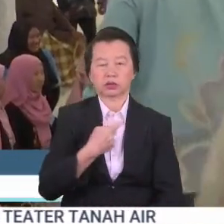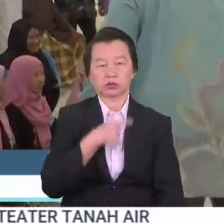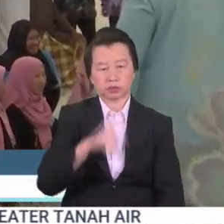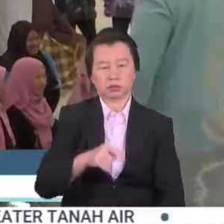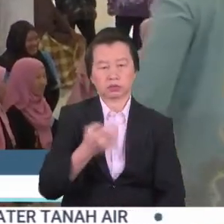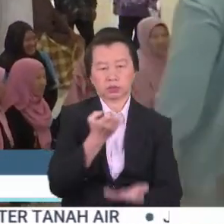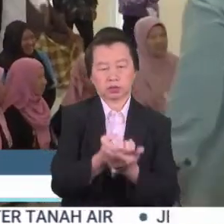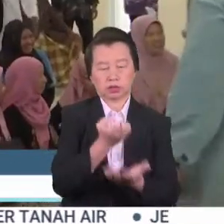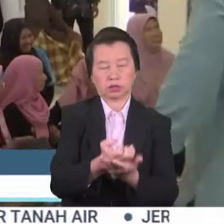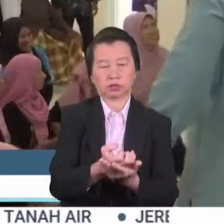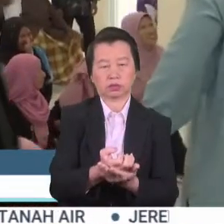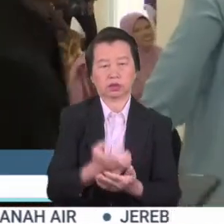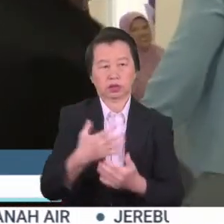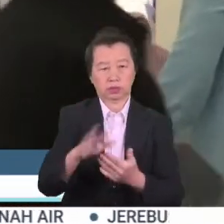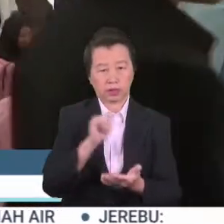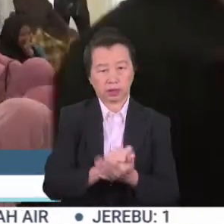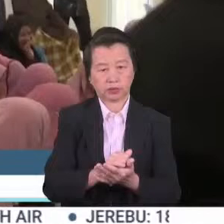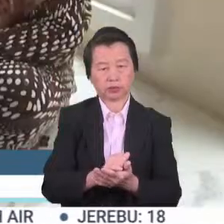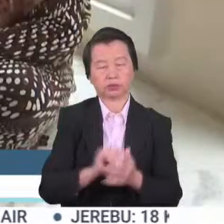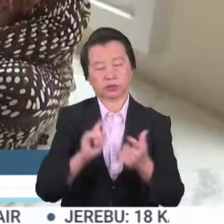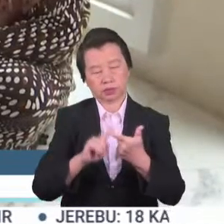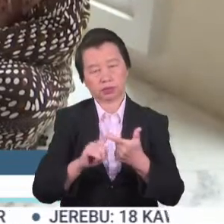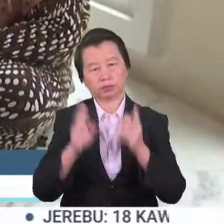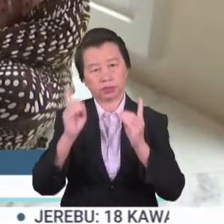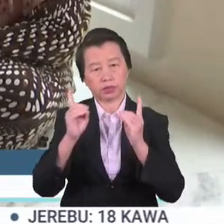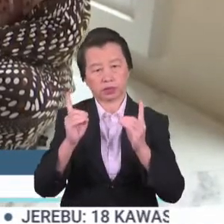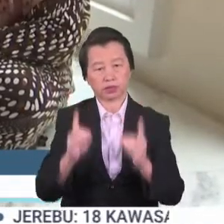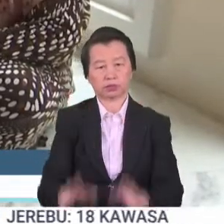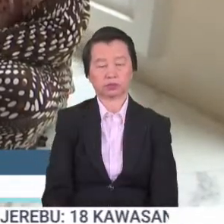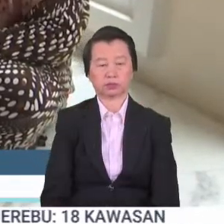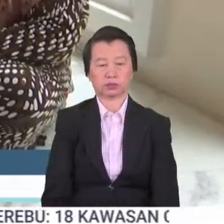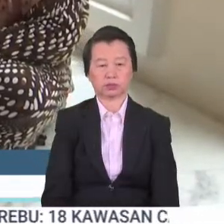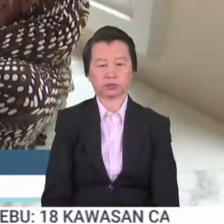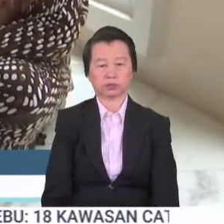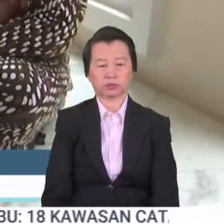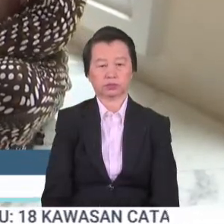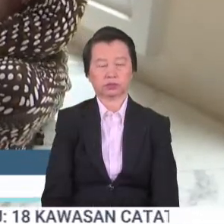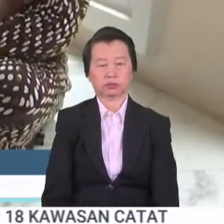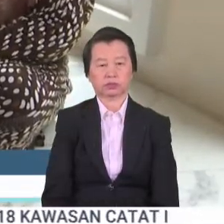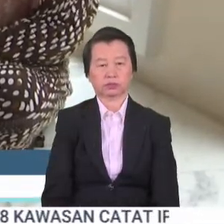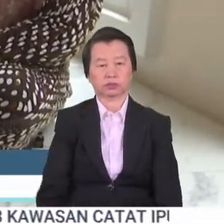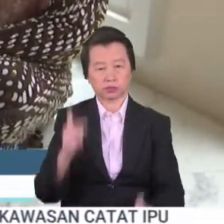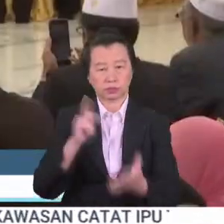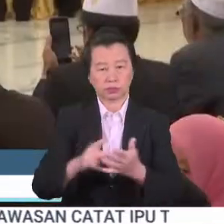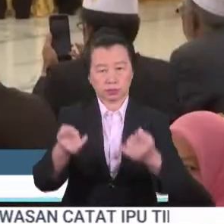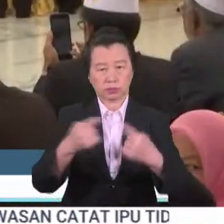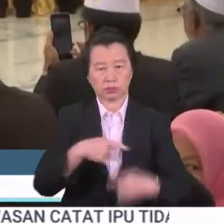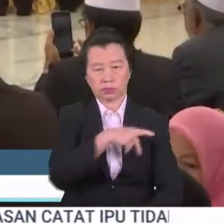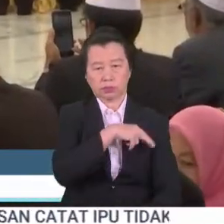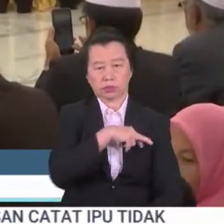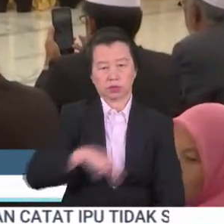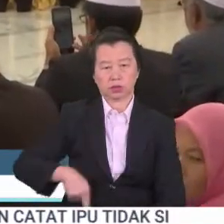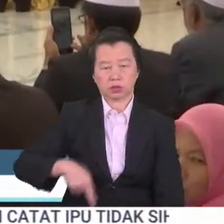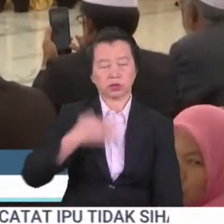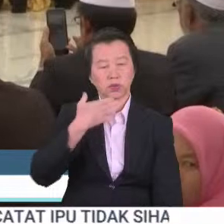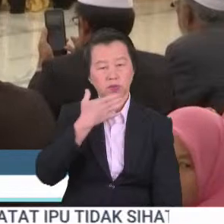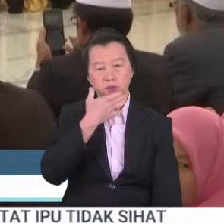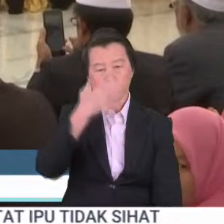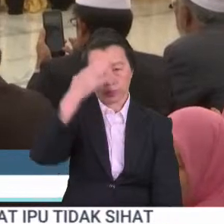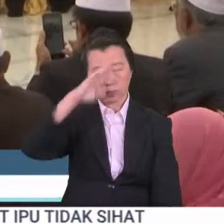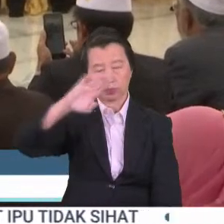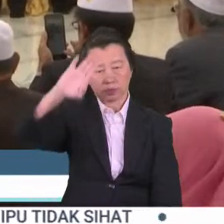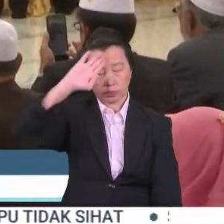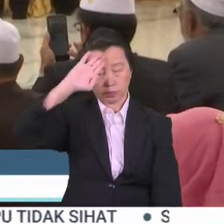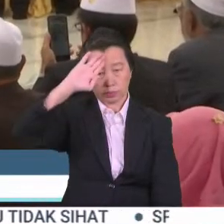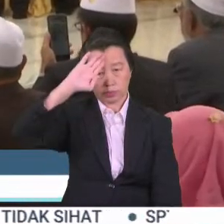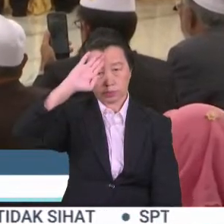ekonomi dan sudah pasti dalam soal pendidikan berkenan hadir raja muda Perlis tuankuiz